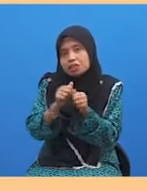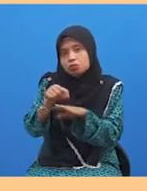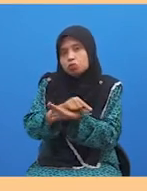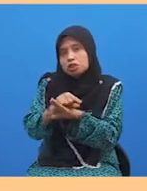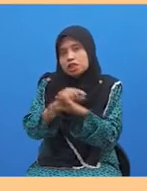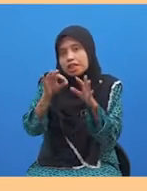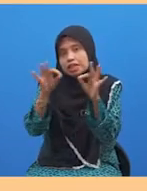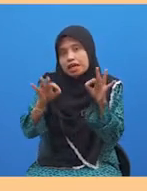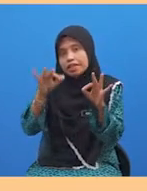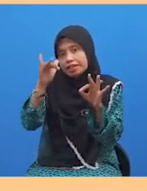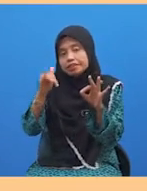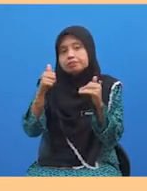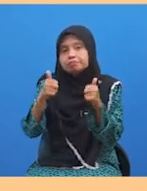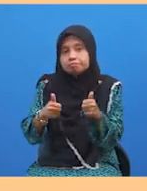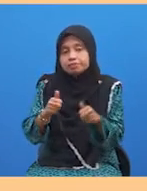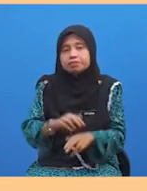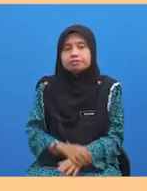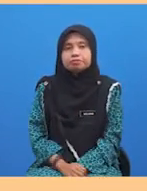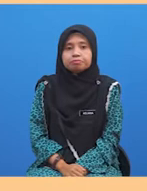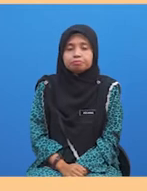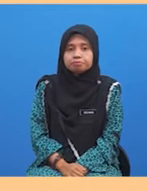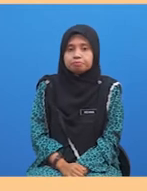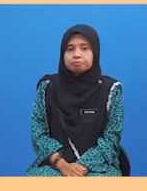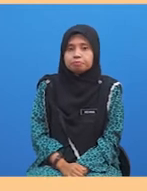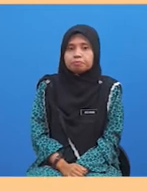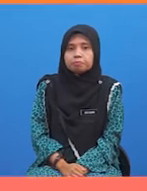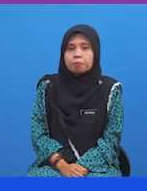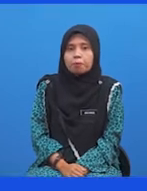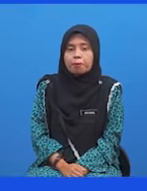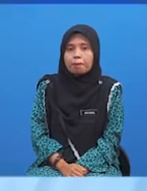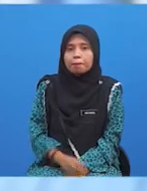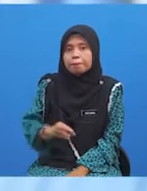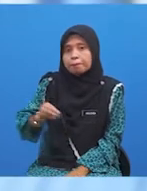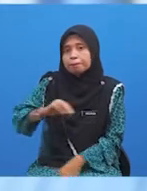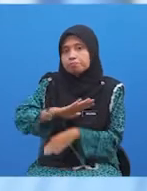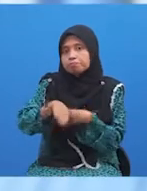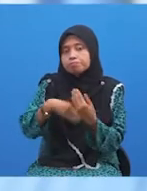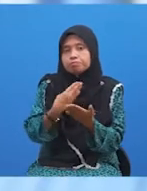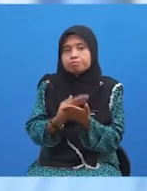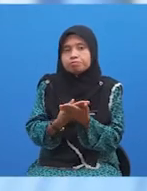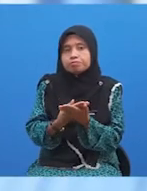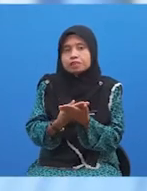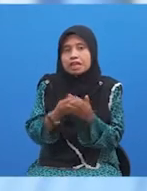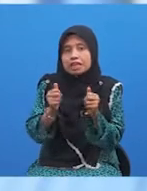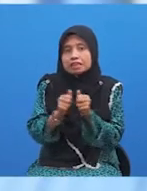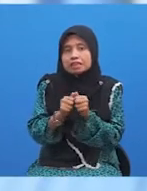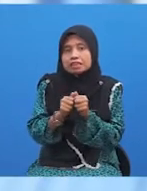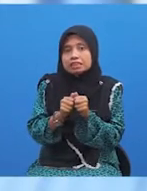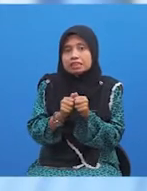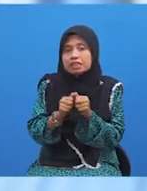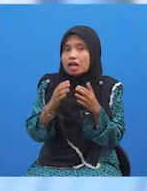dengan menggunakan ayat yang gramatis. Murid-murid sekalian,